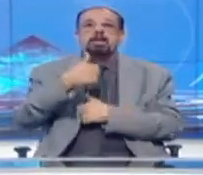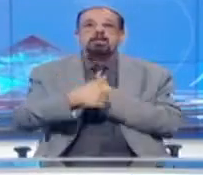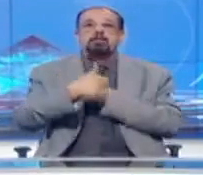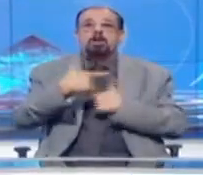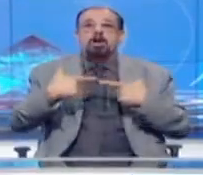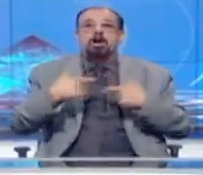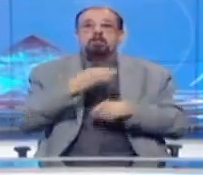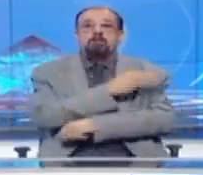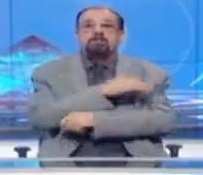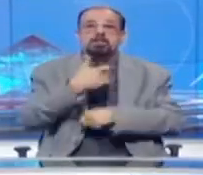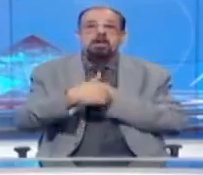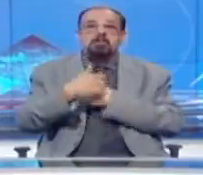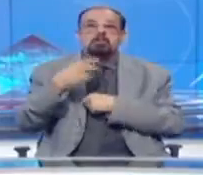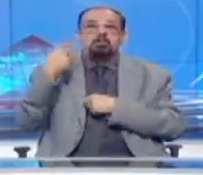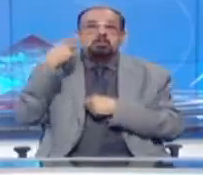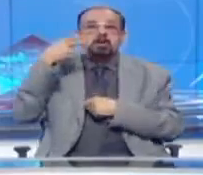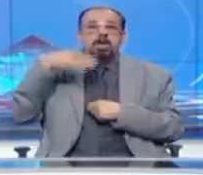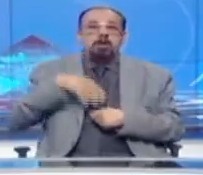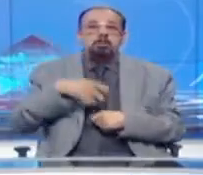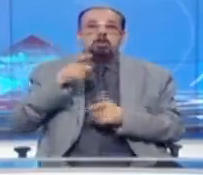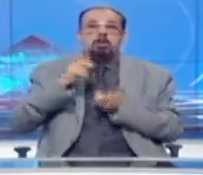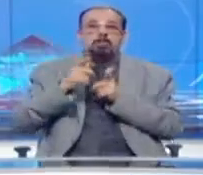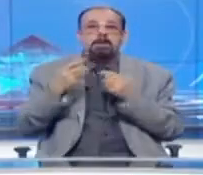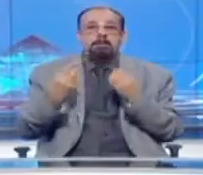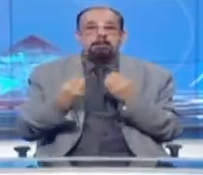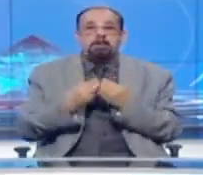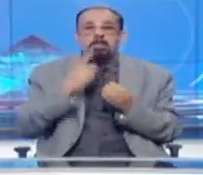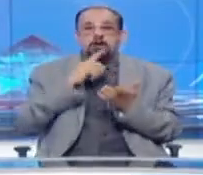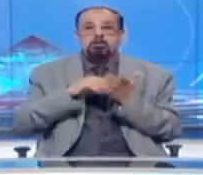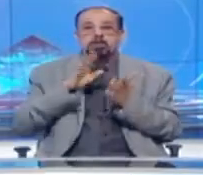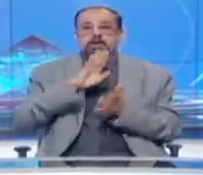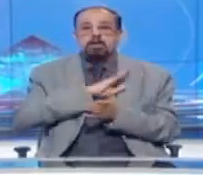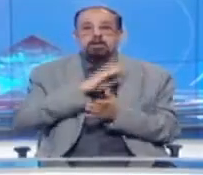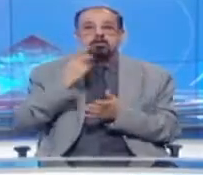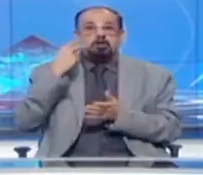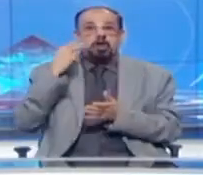الكورية الجنوبية. هذا وقد أكدت كوريا الشمالية أن جيشها